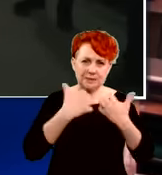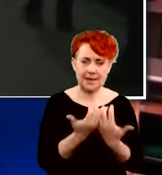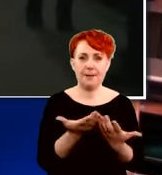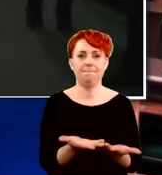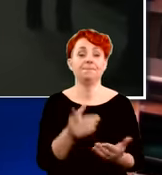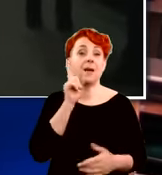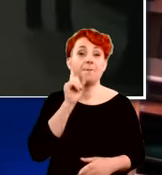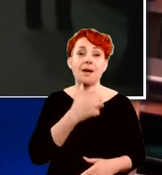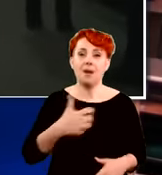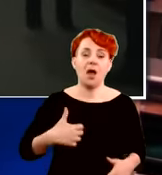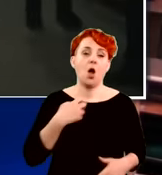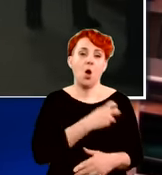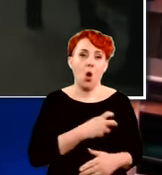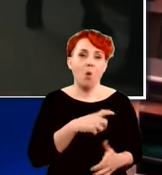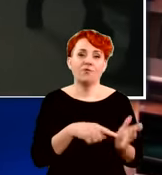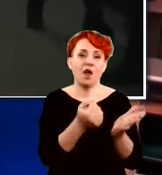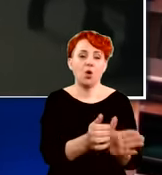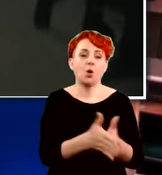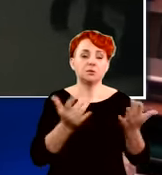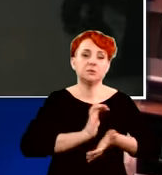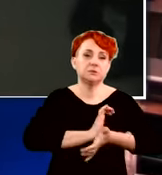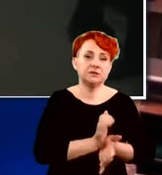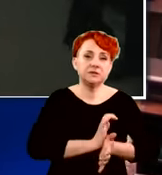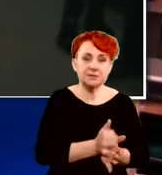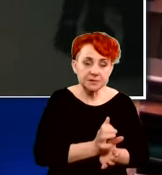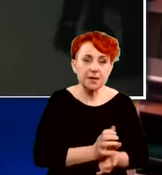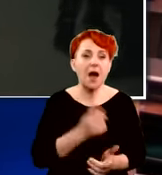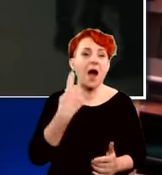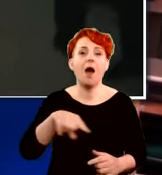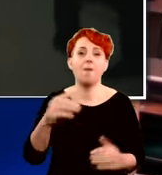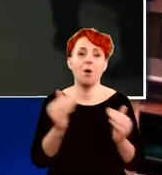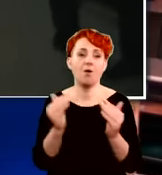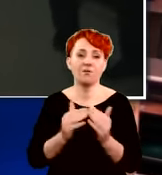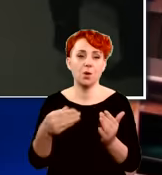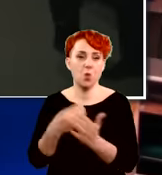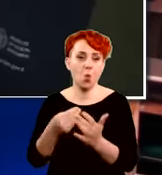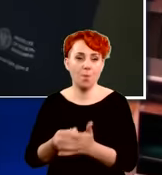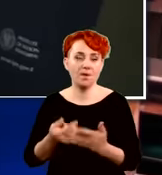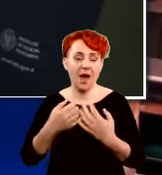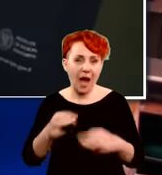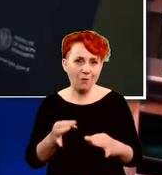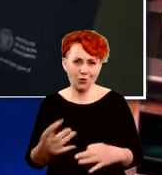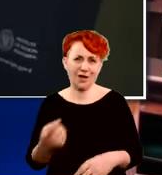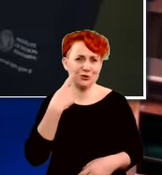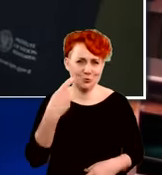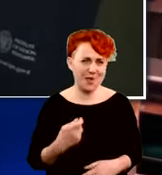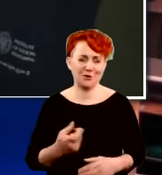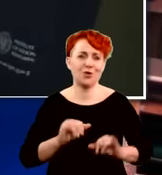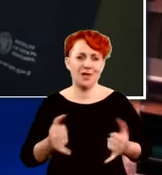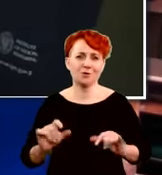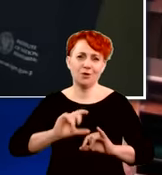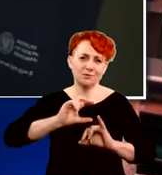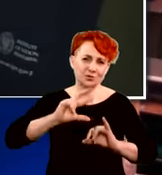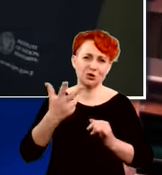Hołownia dzisiaj depcze sobie konstytucję, a państwo to porównujecie do kwestii zakupu samochodu. No nie bądźcie śmieszni. Oczywiście jesteście śmieszni, bo ta trzecia cała droga miała